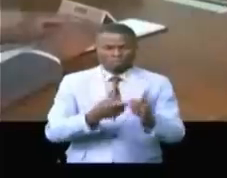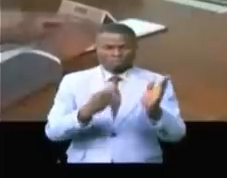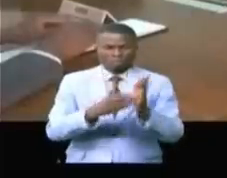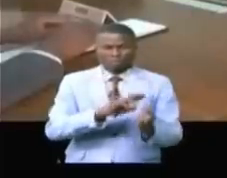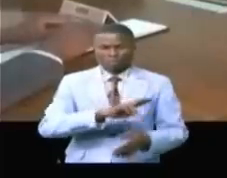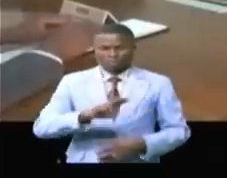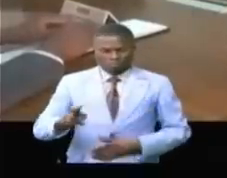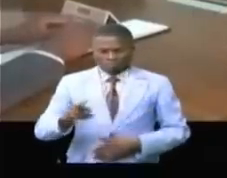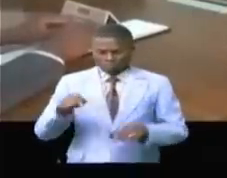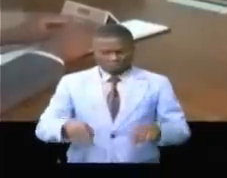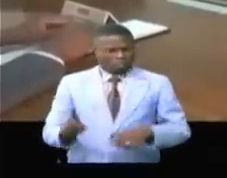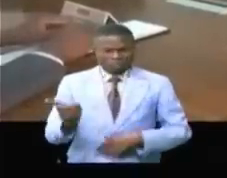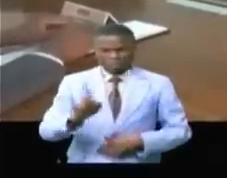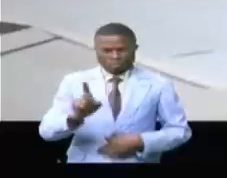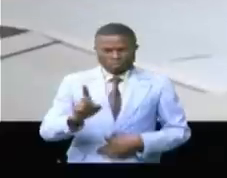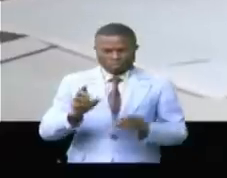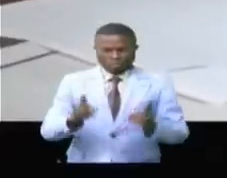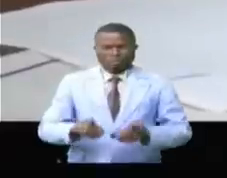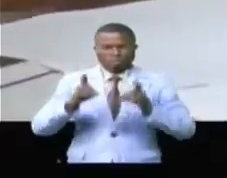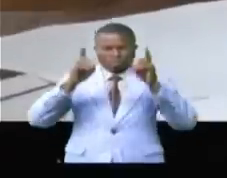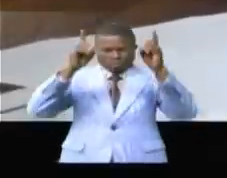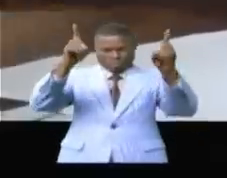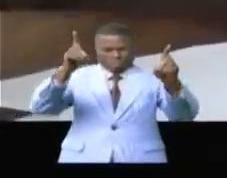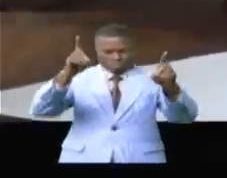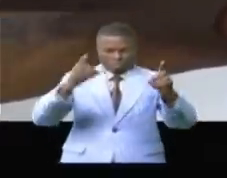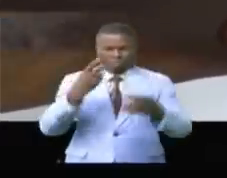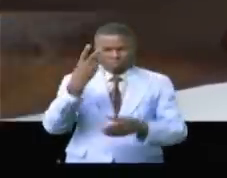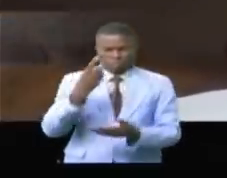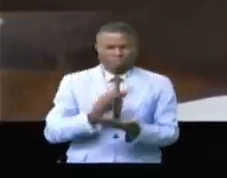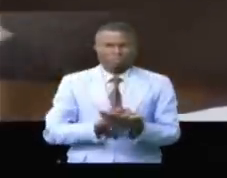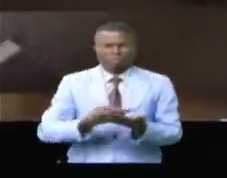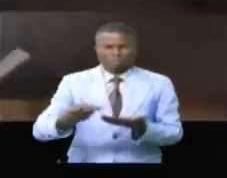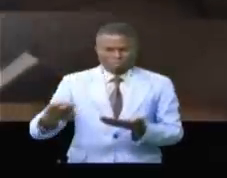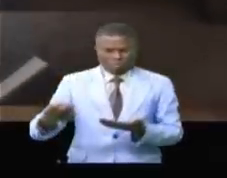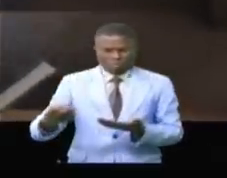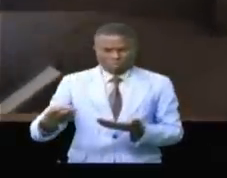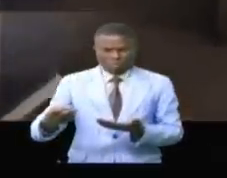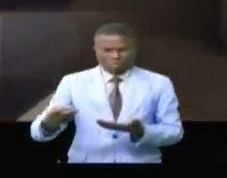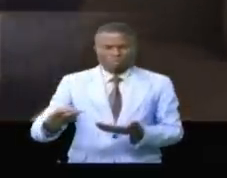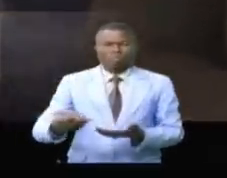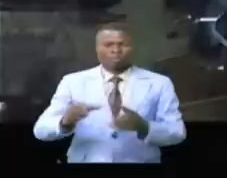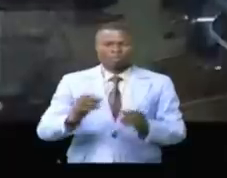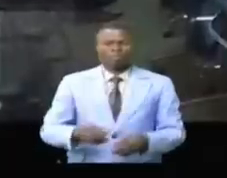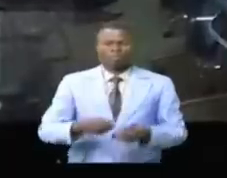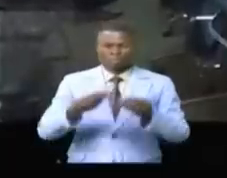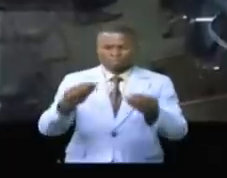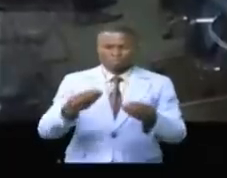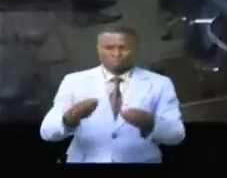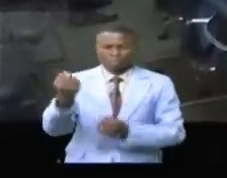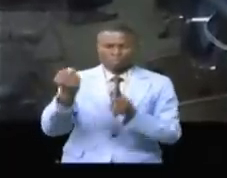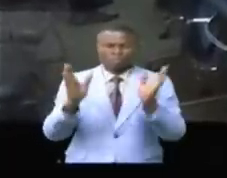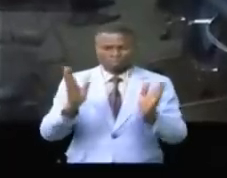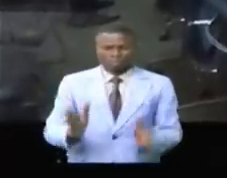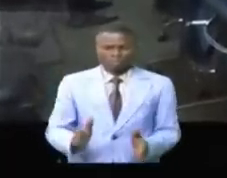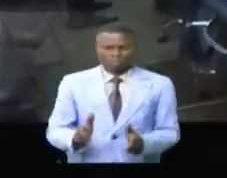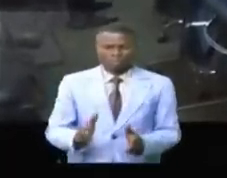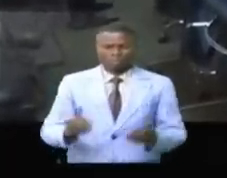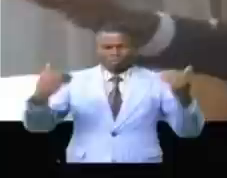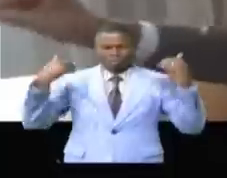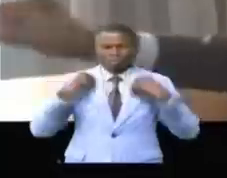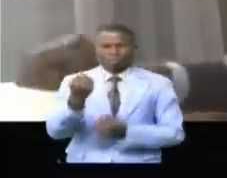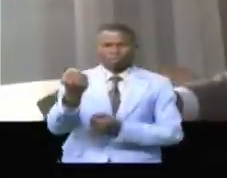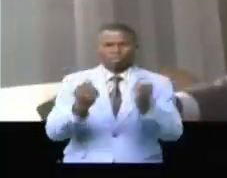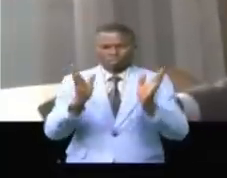lieu. Une mesure de grâce avec délai supplémentaire de 2 semaines a été accordée aux propriétaires et conducteurs